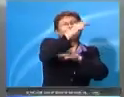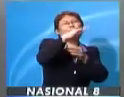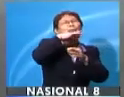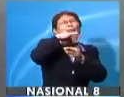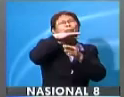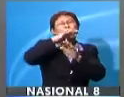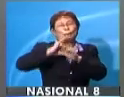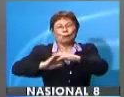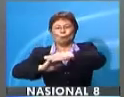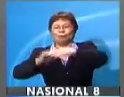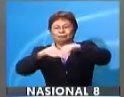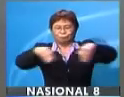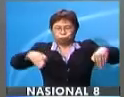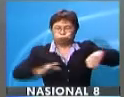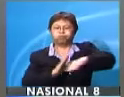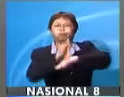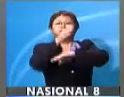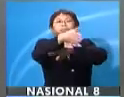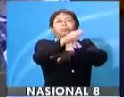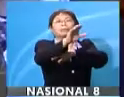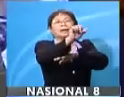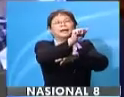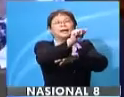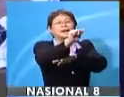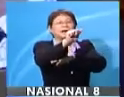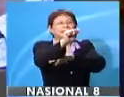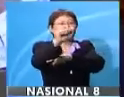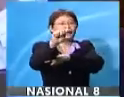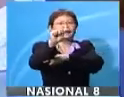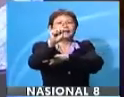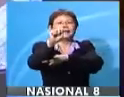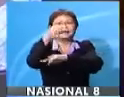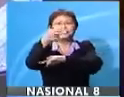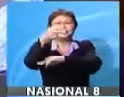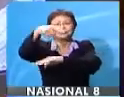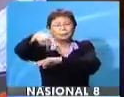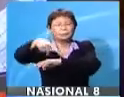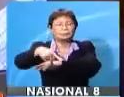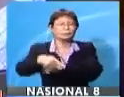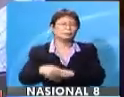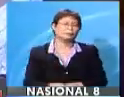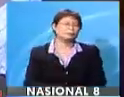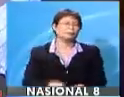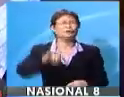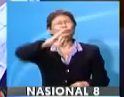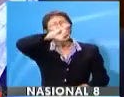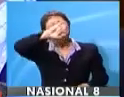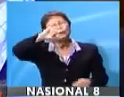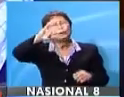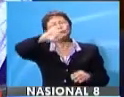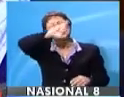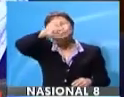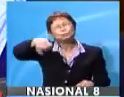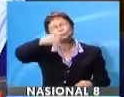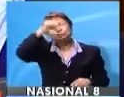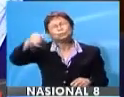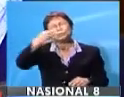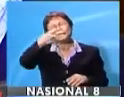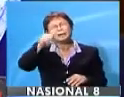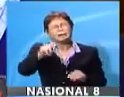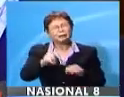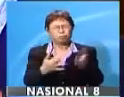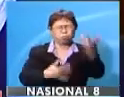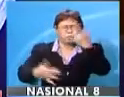sempadan AATHP. 1.7 million hektar terbakar di Sumatera. Bukanlah mudah